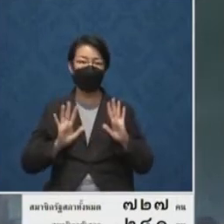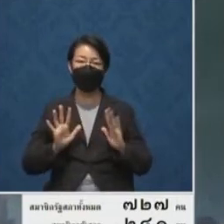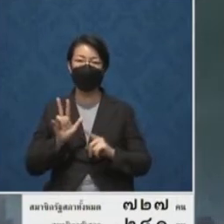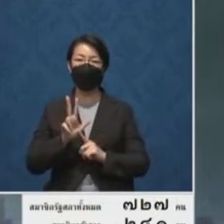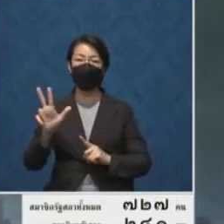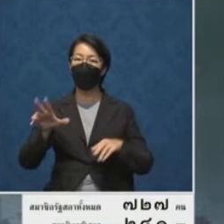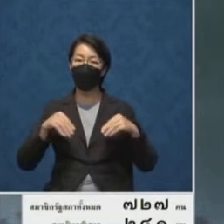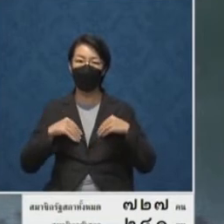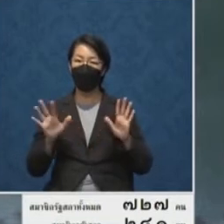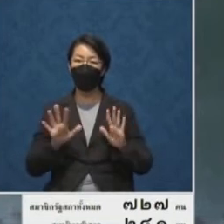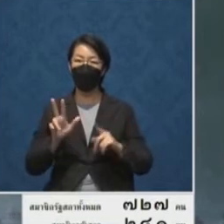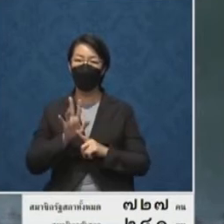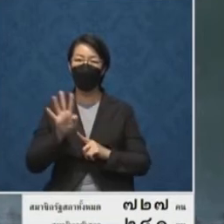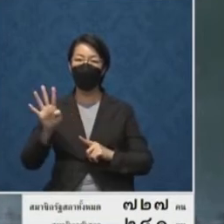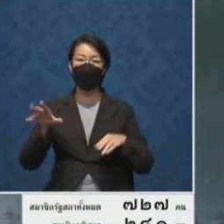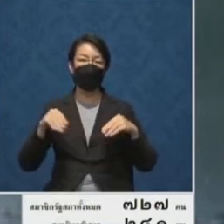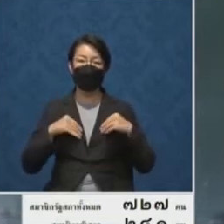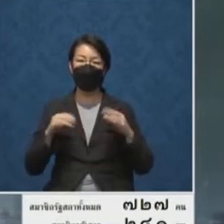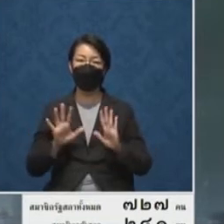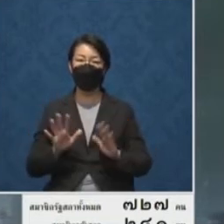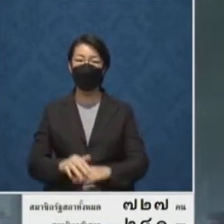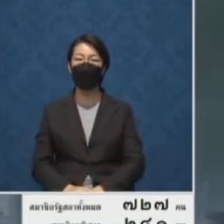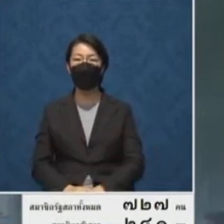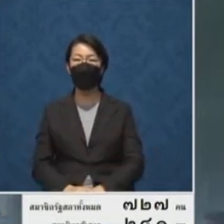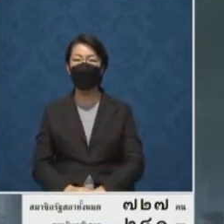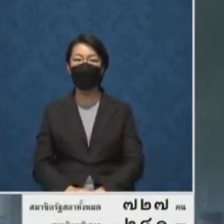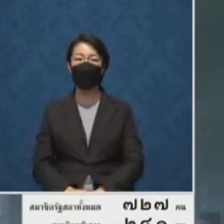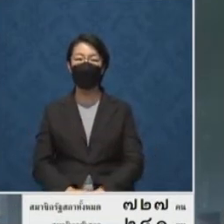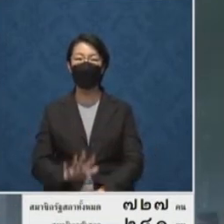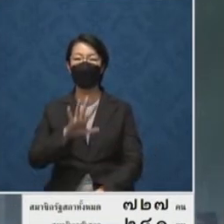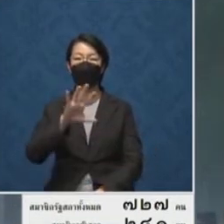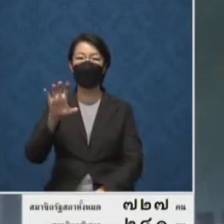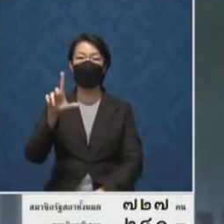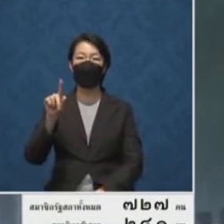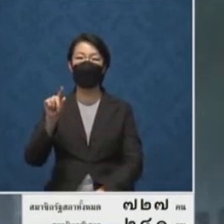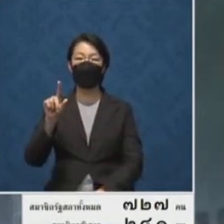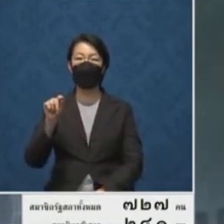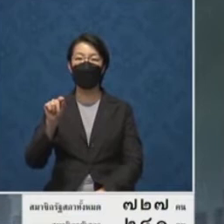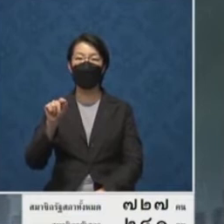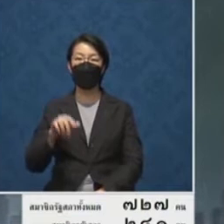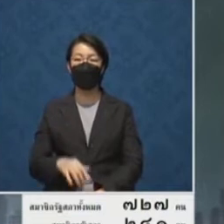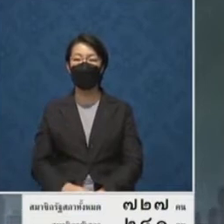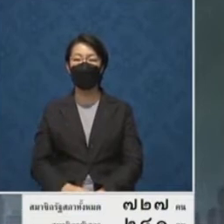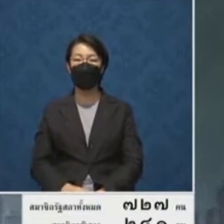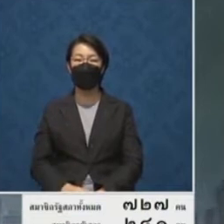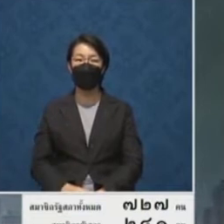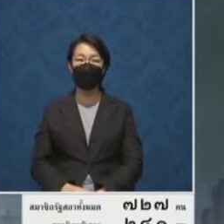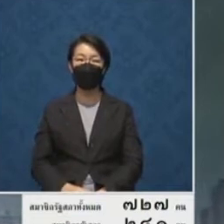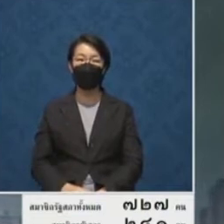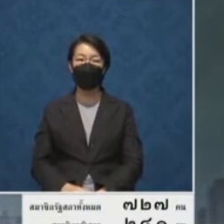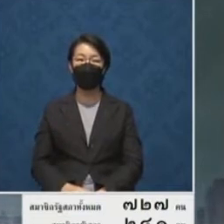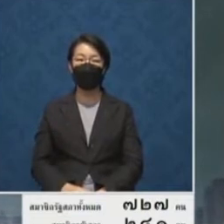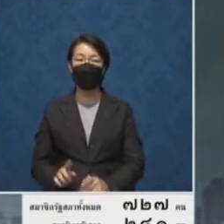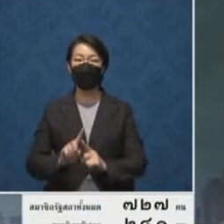ไม่รับหลักการ3ไม่รับหลักการ4ไม่รับหลักการค่ะ 520พลเรือเอกสิทธวัฒน์ว